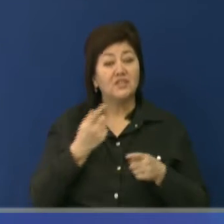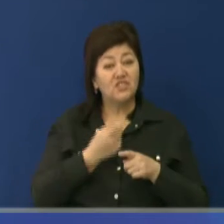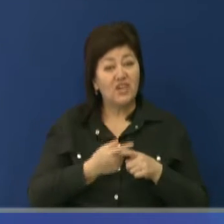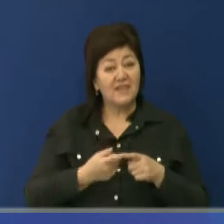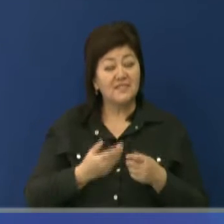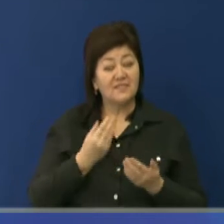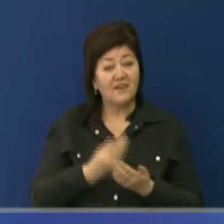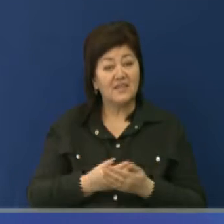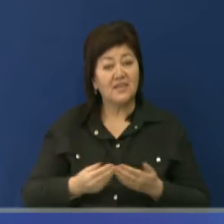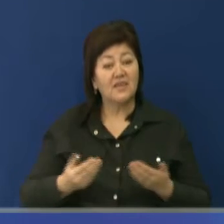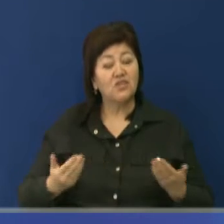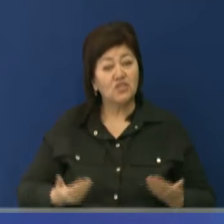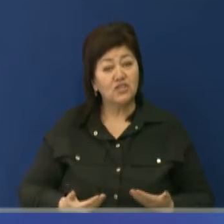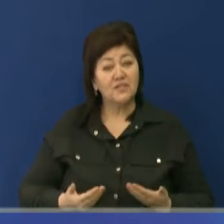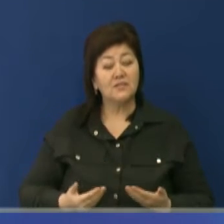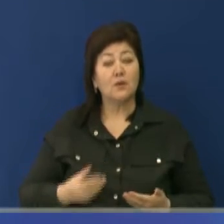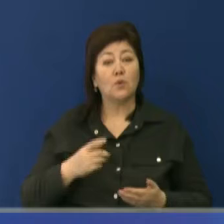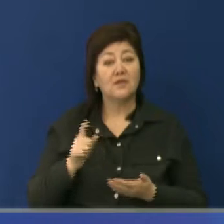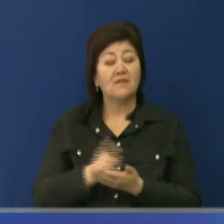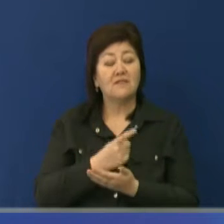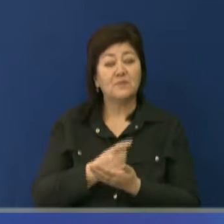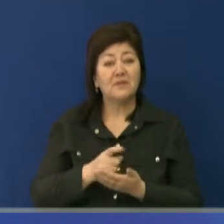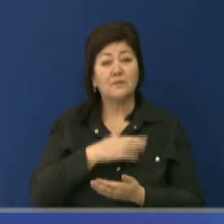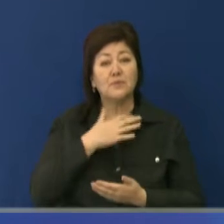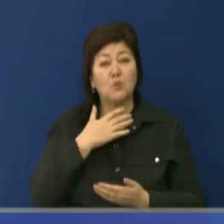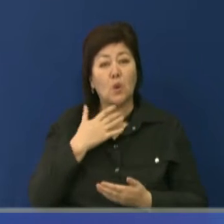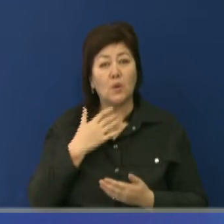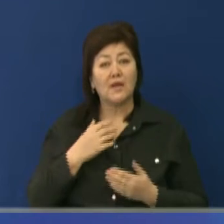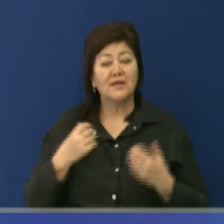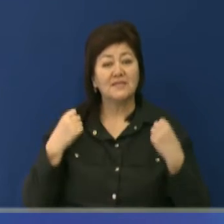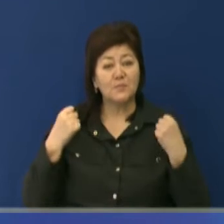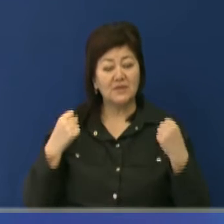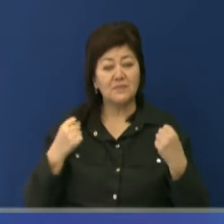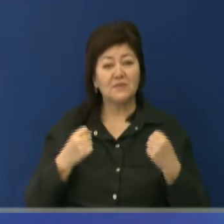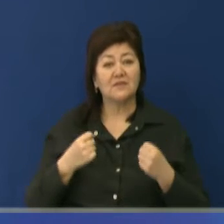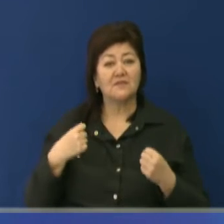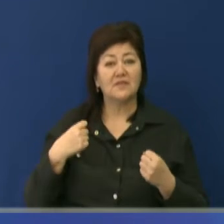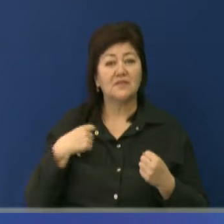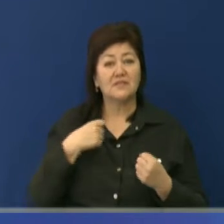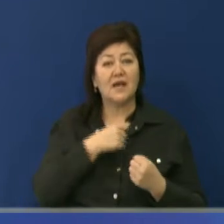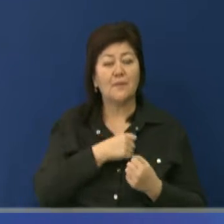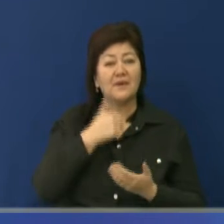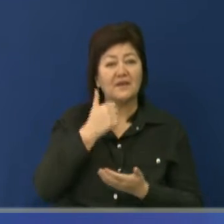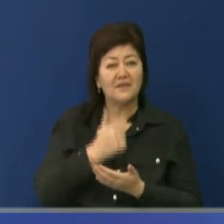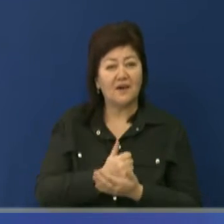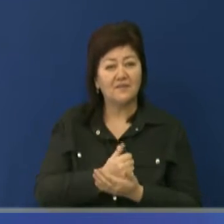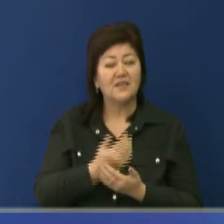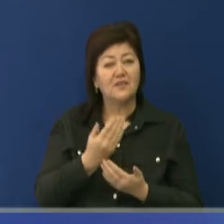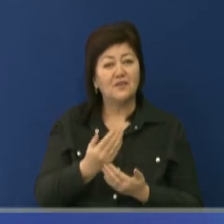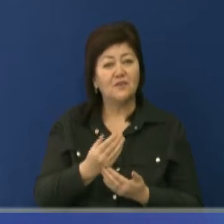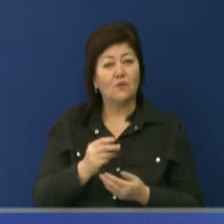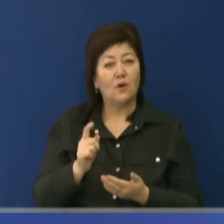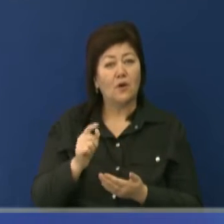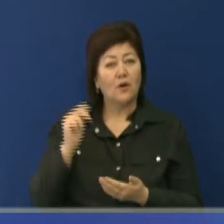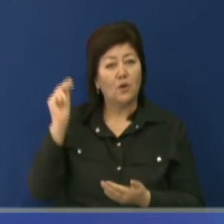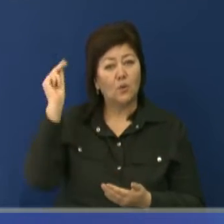спортшыларды тәрбиелеп шығарды. Олардың арасында олимпиада чемпионы Жақсылық Үшкемпіровтің орны ерекше. Бүгін жерлесімізді мерейтойымен қала